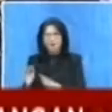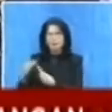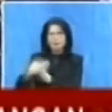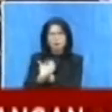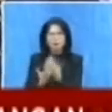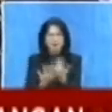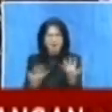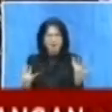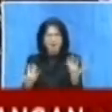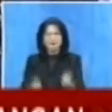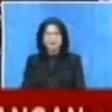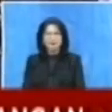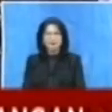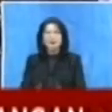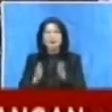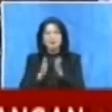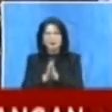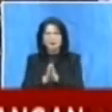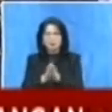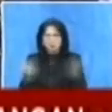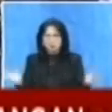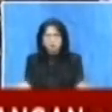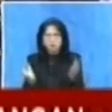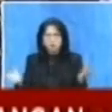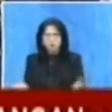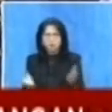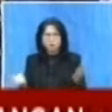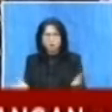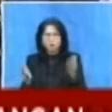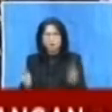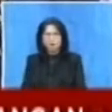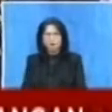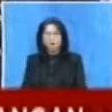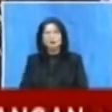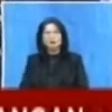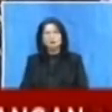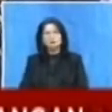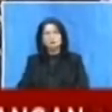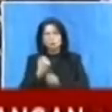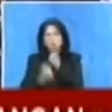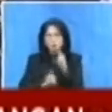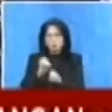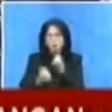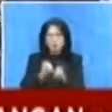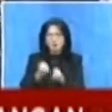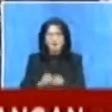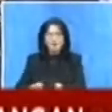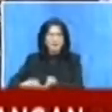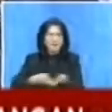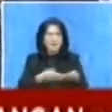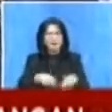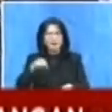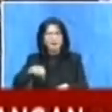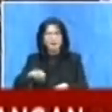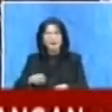yang rentan, dan sekaligus mendorong kelangsungan dunia usaha. Strategi ini